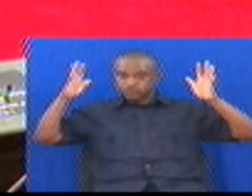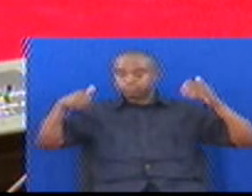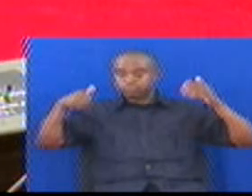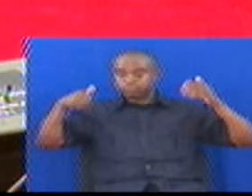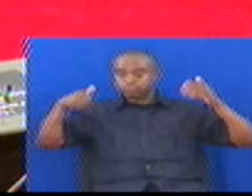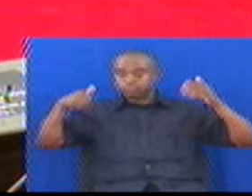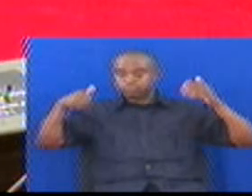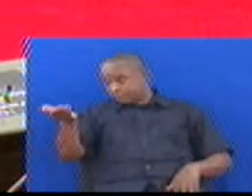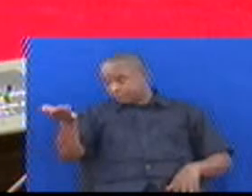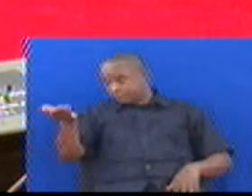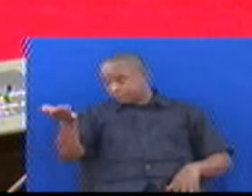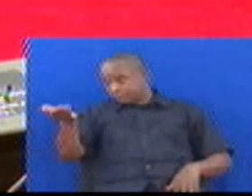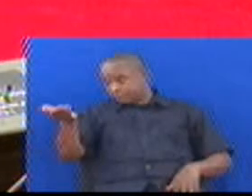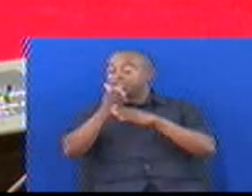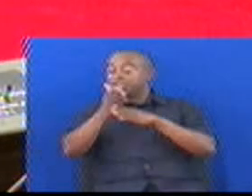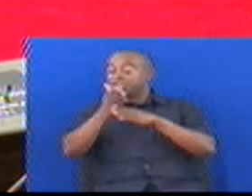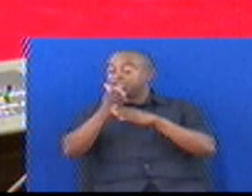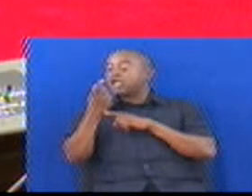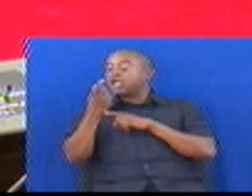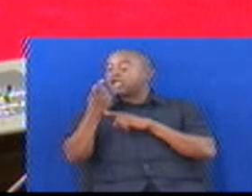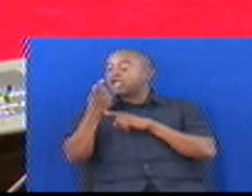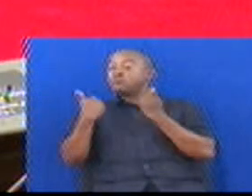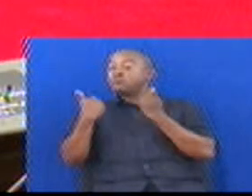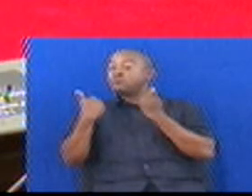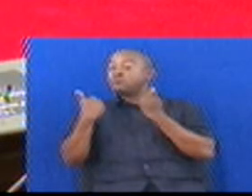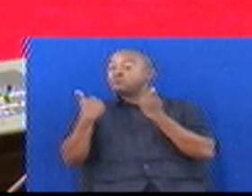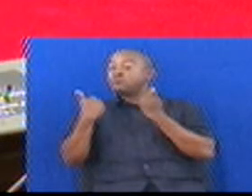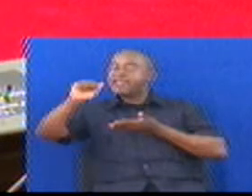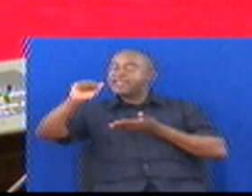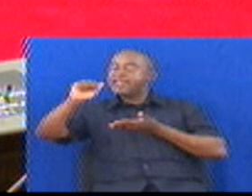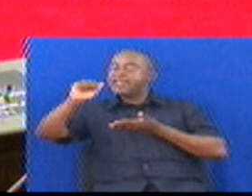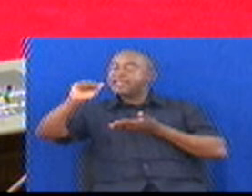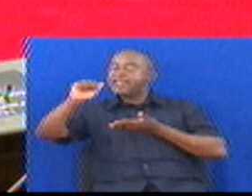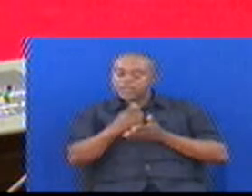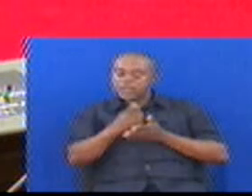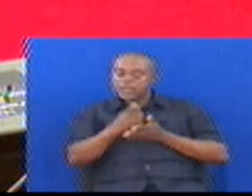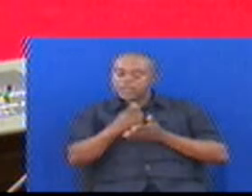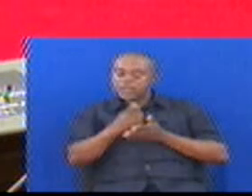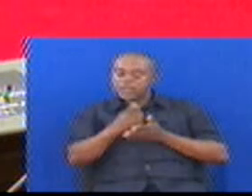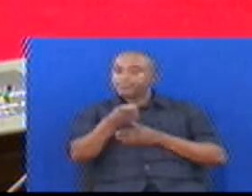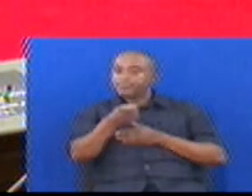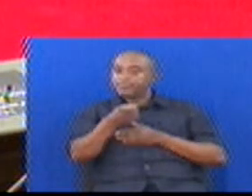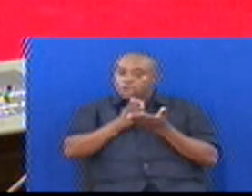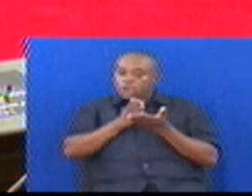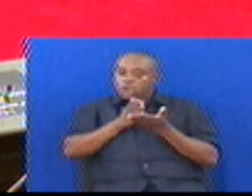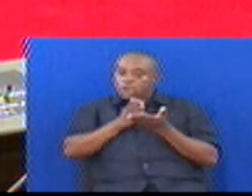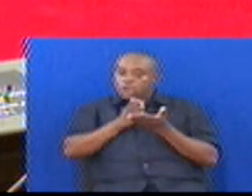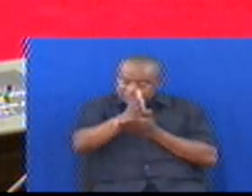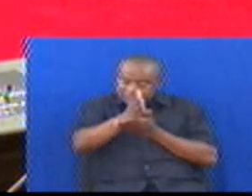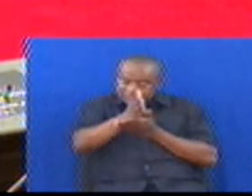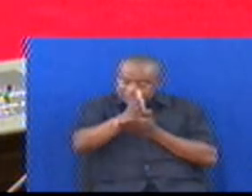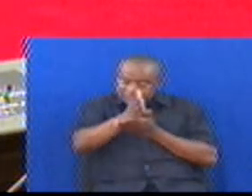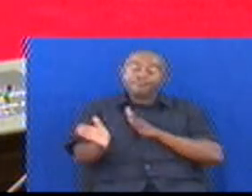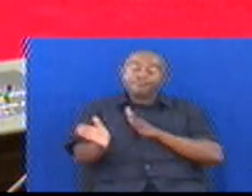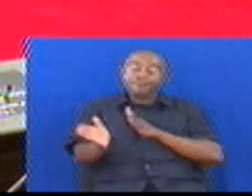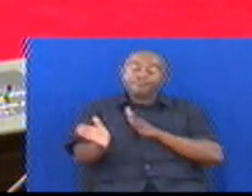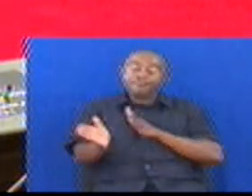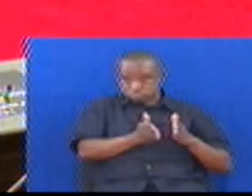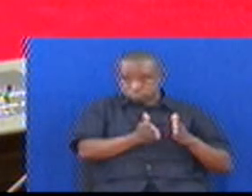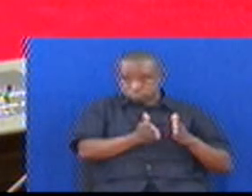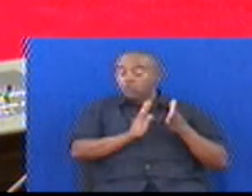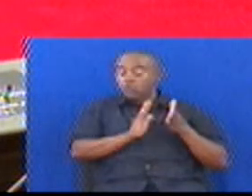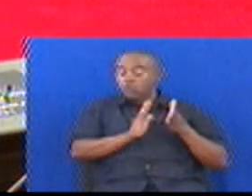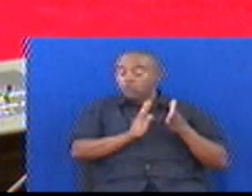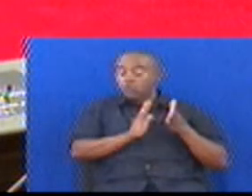Mheshimiwa Spika, IMF imeridhia kuifutia Tanzania mikopo kupitia mpango wa wakfu wa misaada na uzuiaji